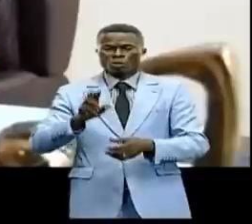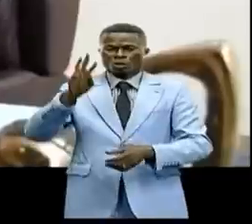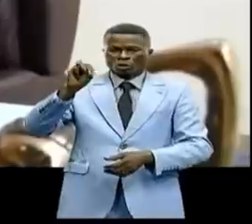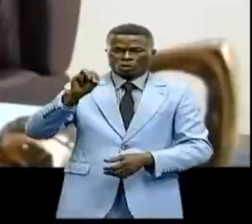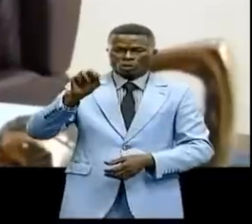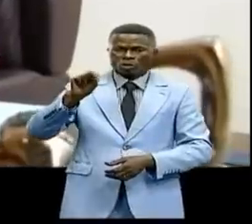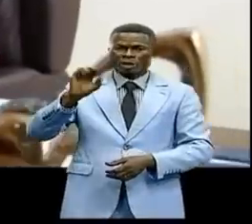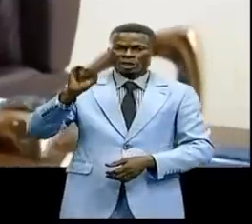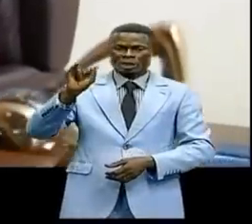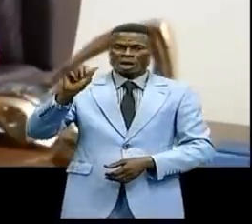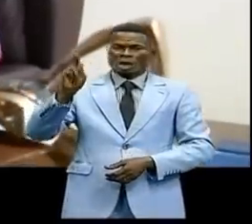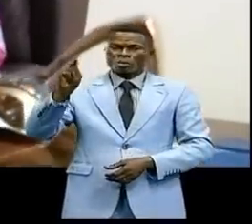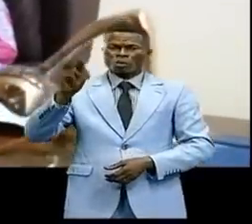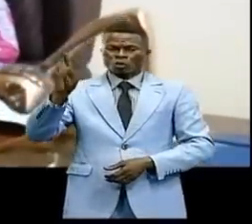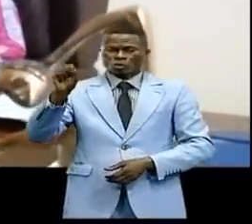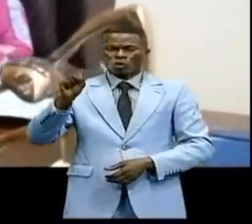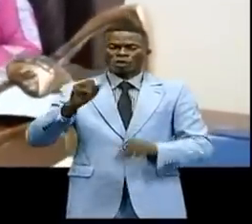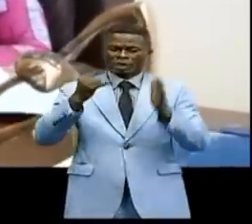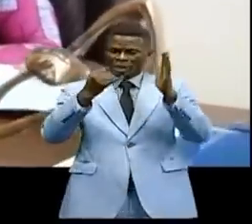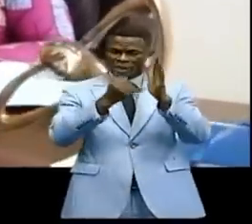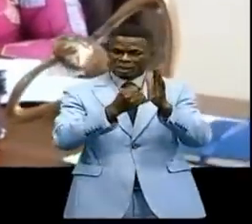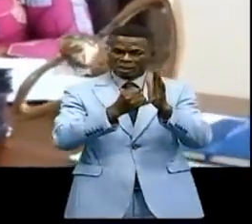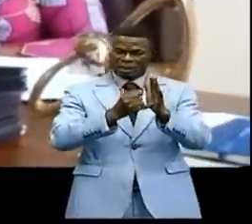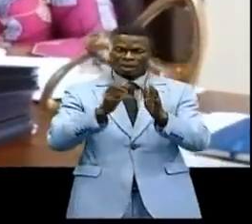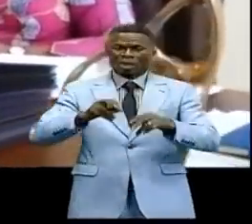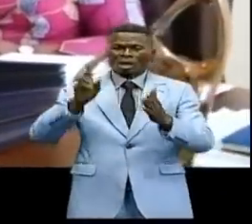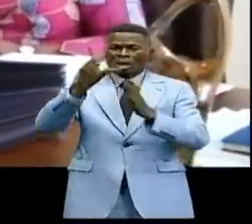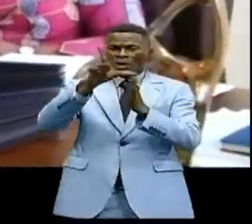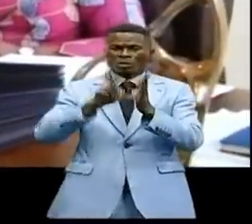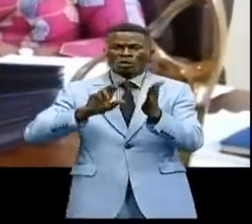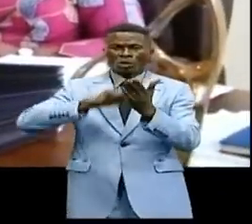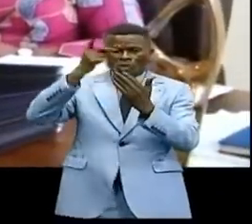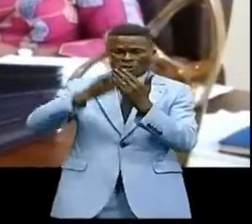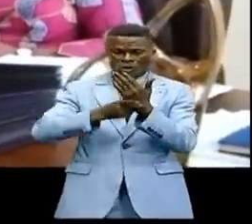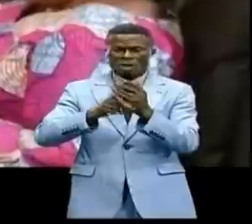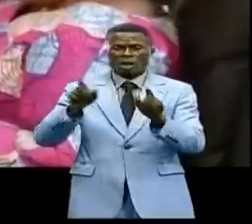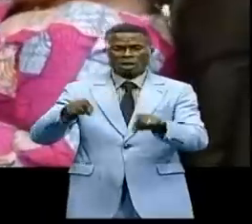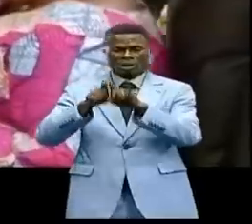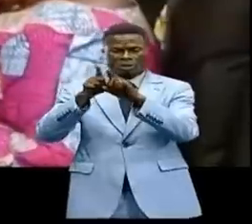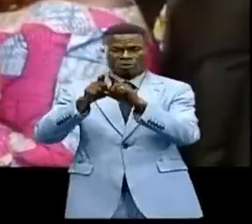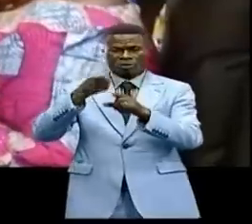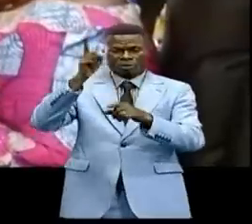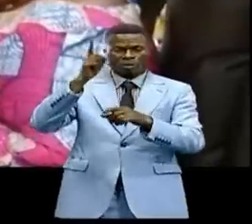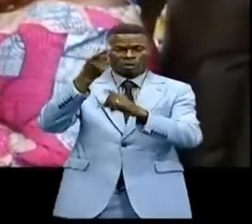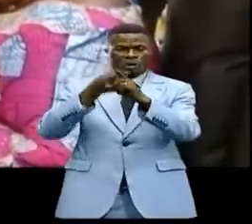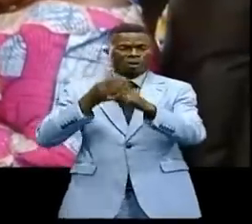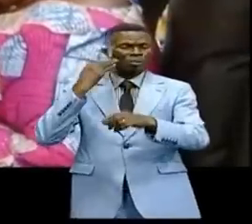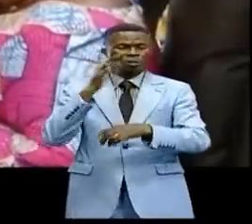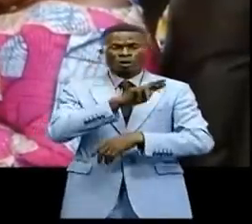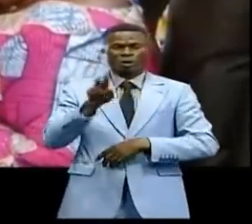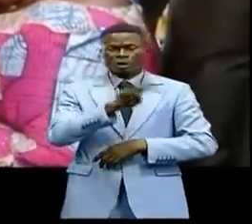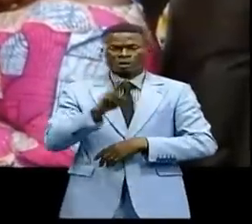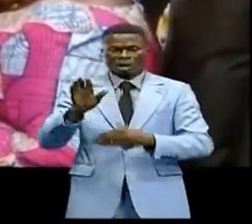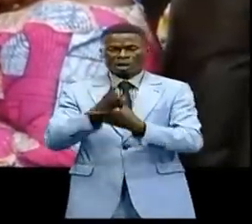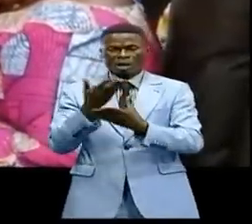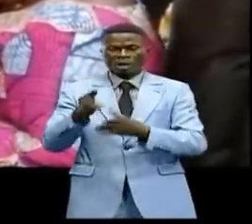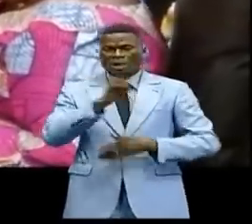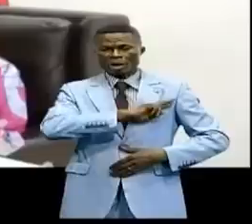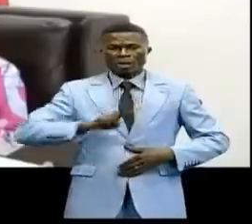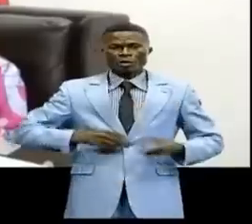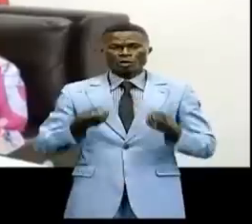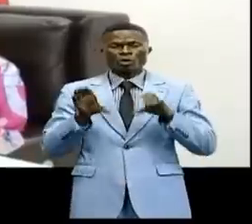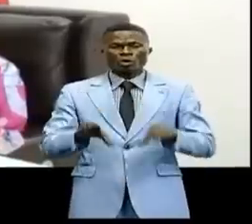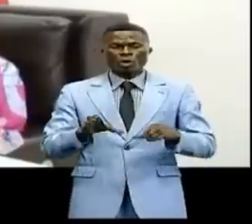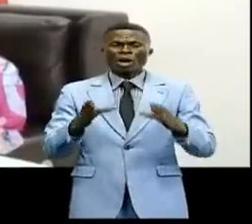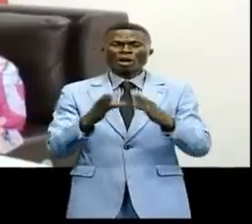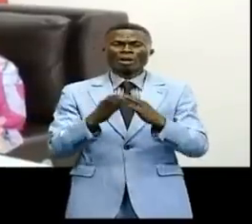6. Projet de loi portant ratification de l'accord de prêt du 1er mars 2022 conclue entre la République démocratique